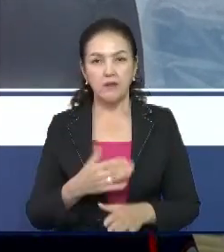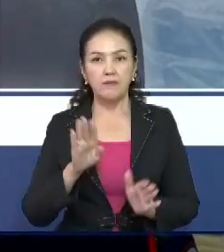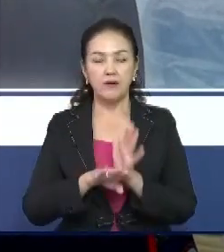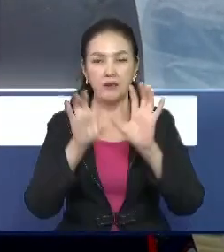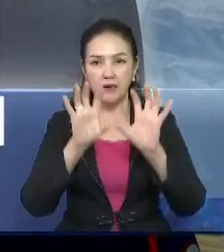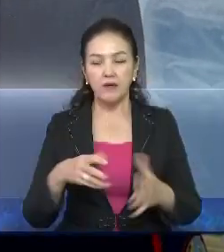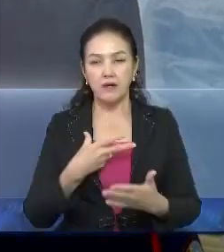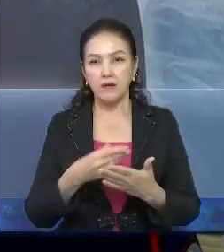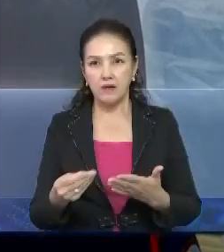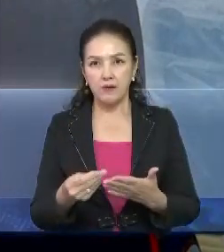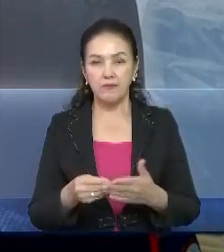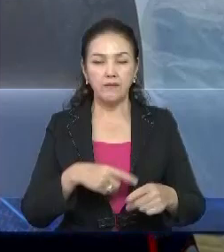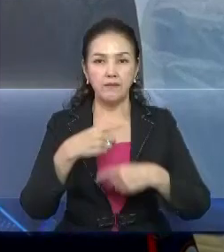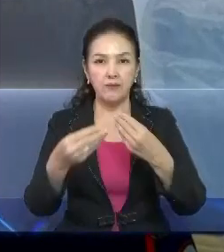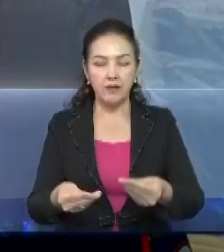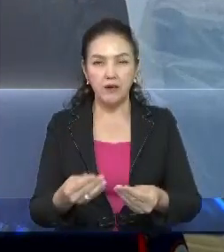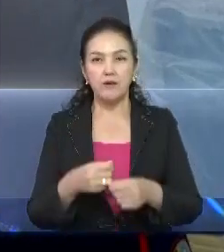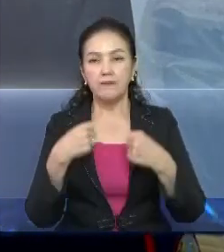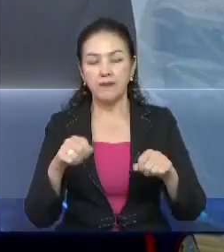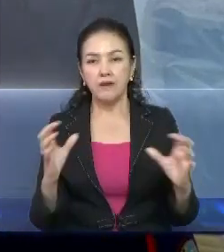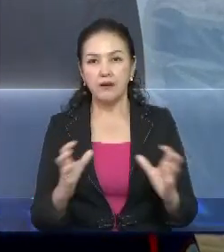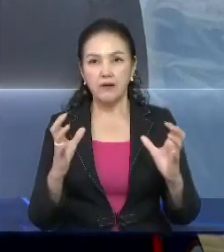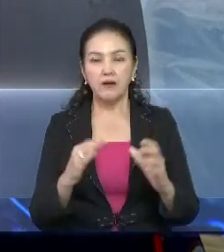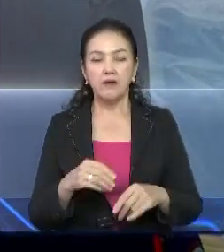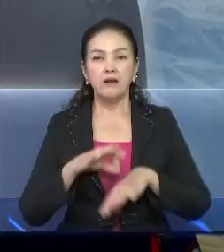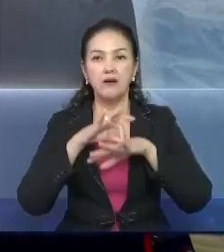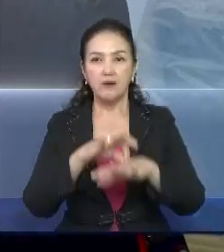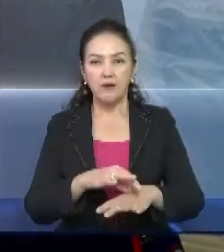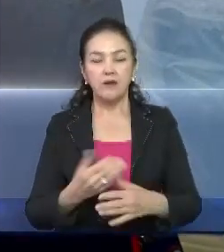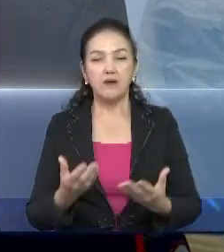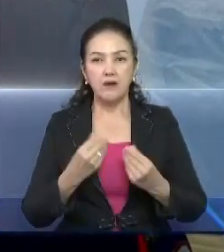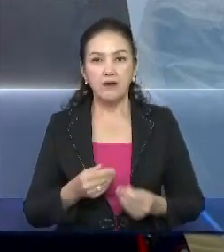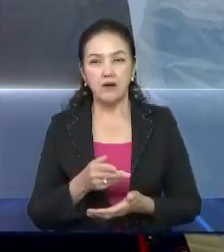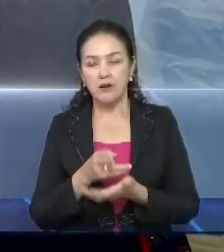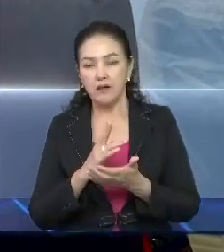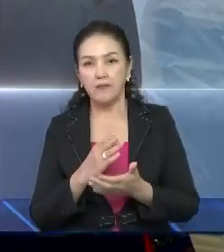незаконное приобретение, передача, сбыт, хранение, перевозка или ношение